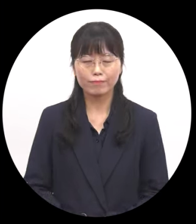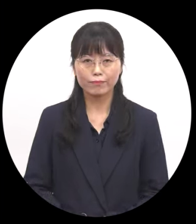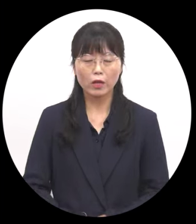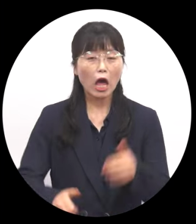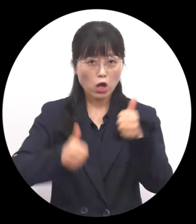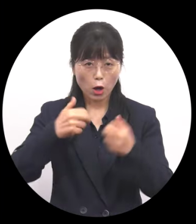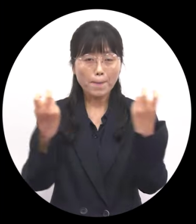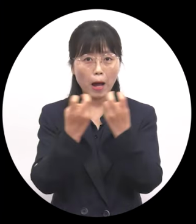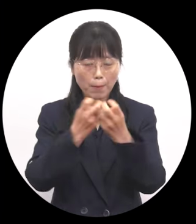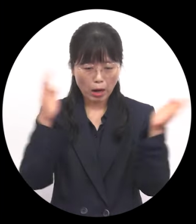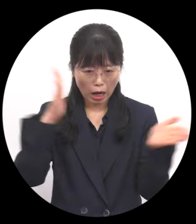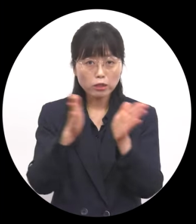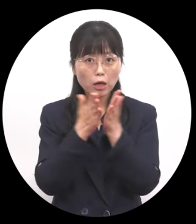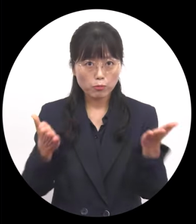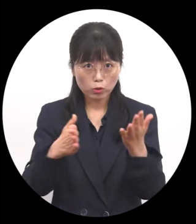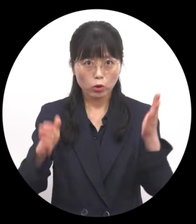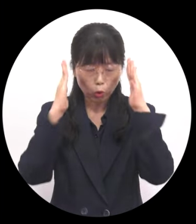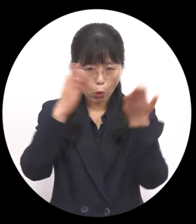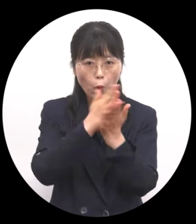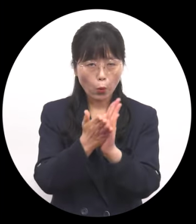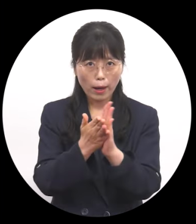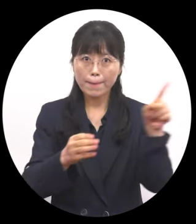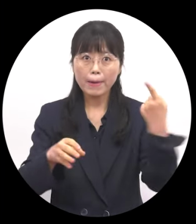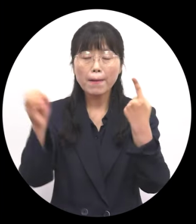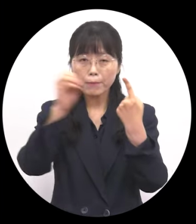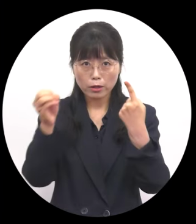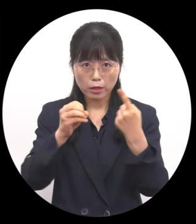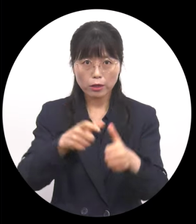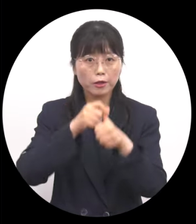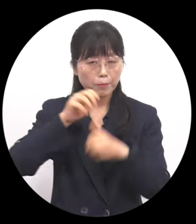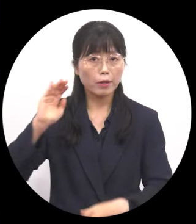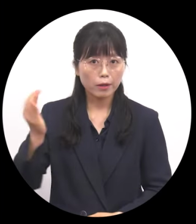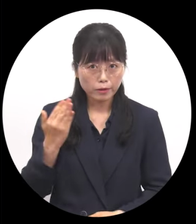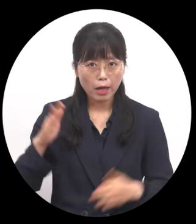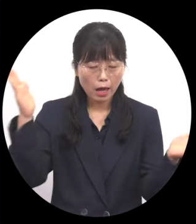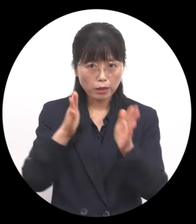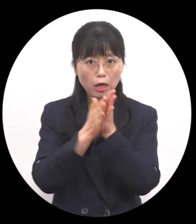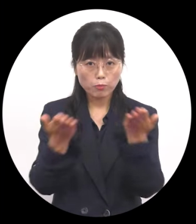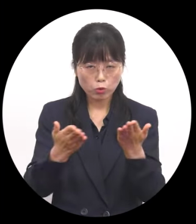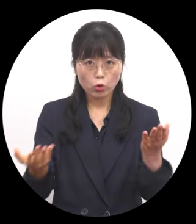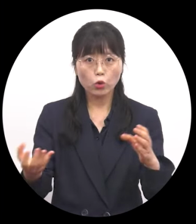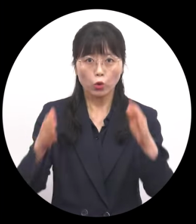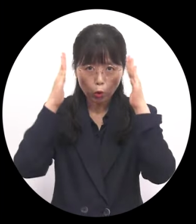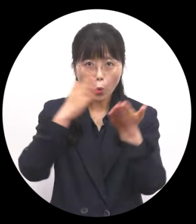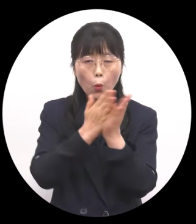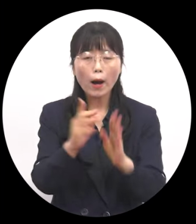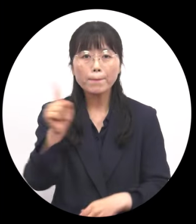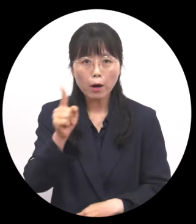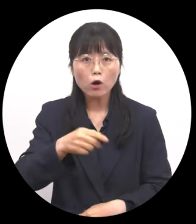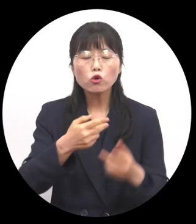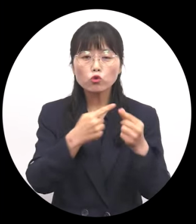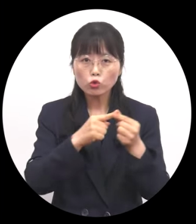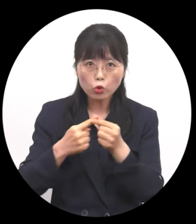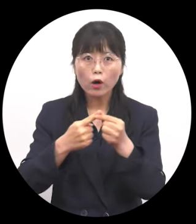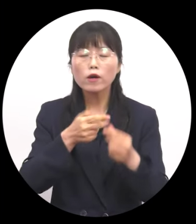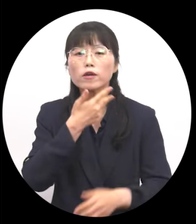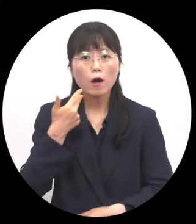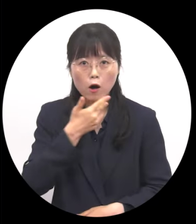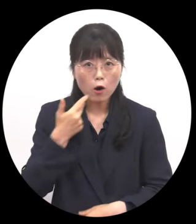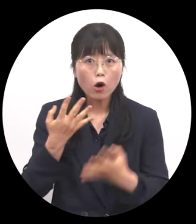전형 방법은 학생부 교과 100%로 선발을 하고요. 학생부 반영 교과는 국어,